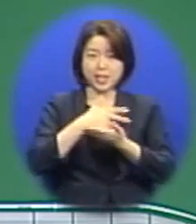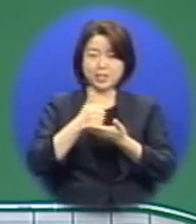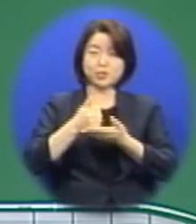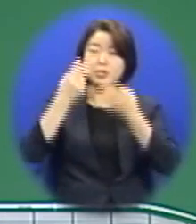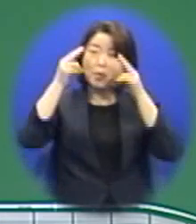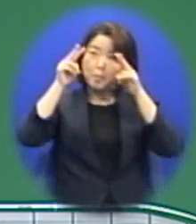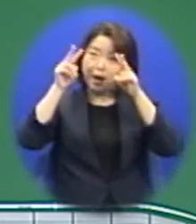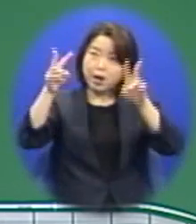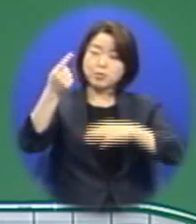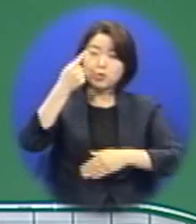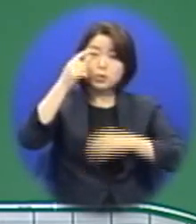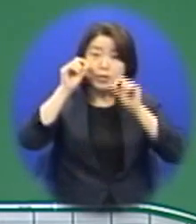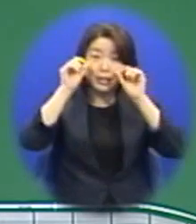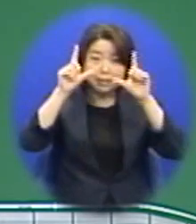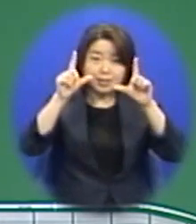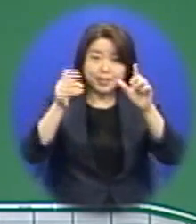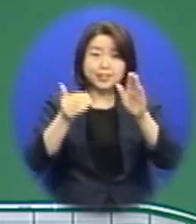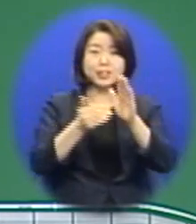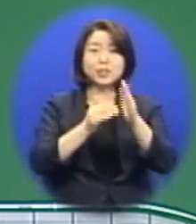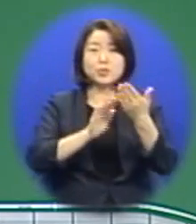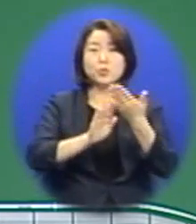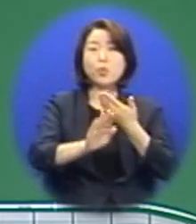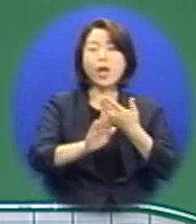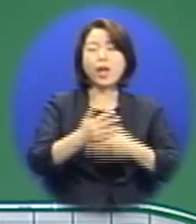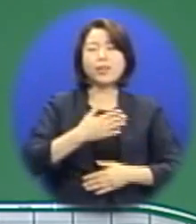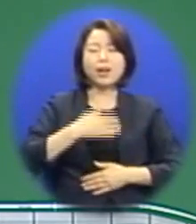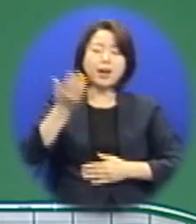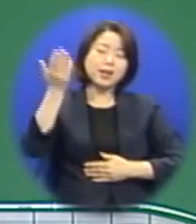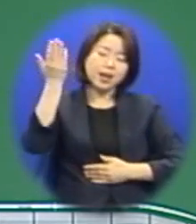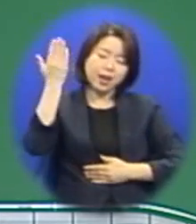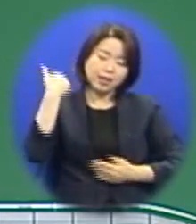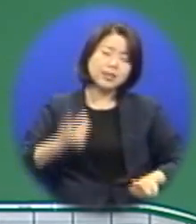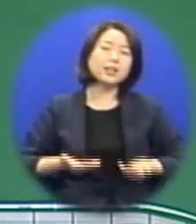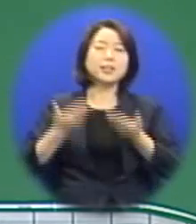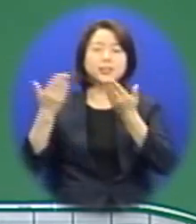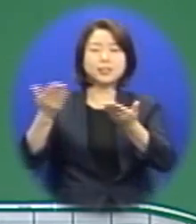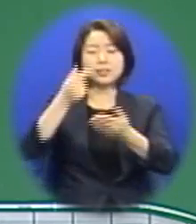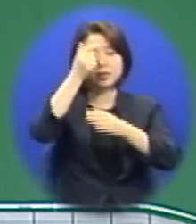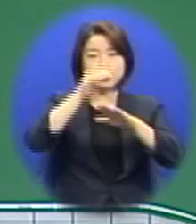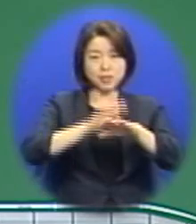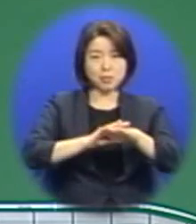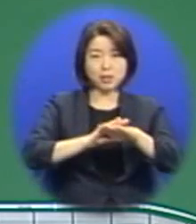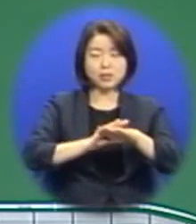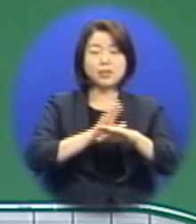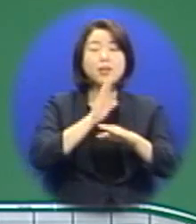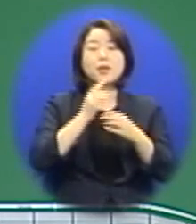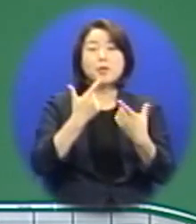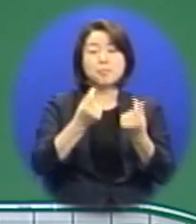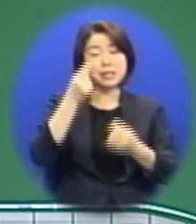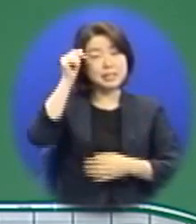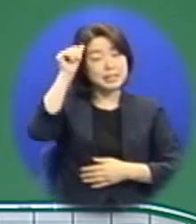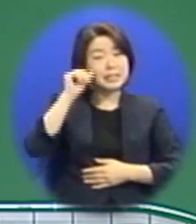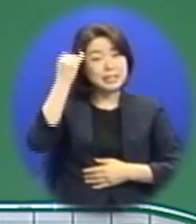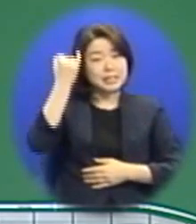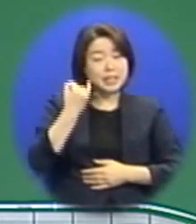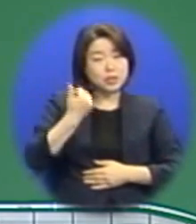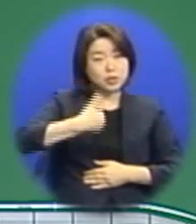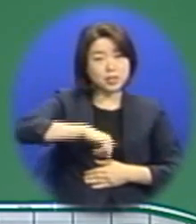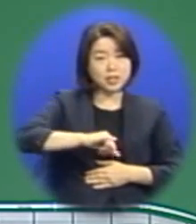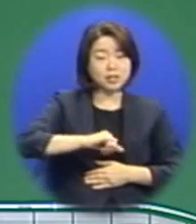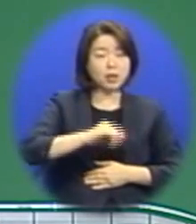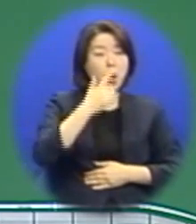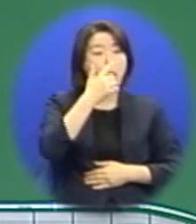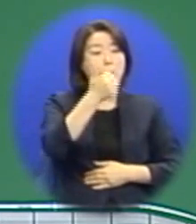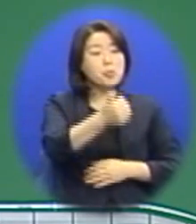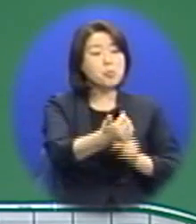바라보는 눈이 뜨이면서 제가 그동안 드렸던 예배가 마치 사춘기 자녀들이 부모를 대하는